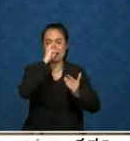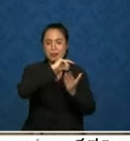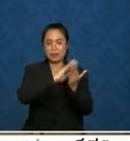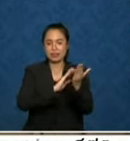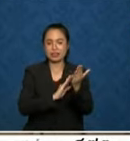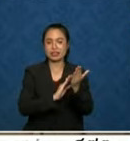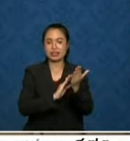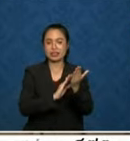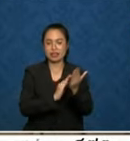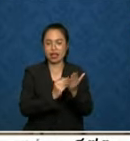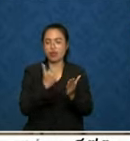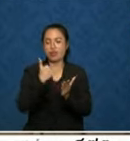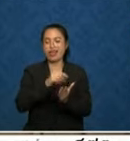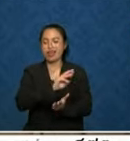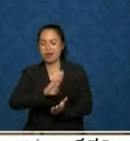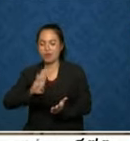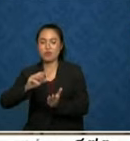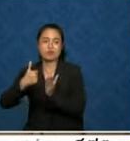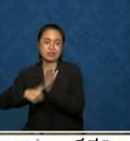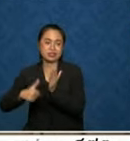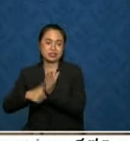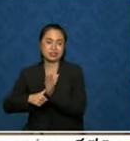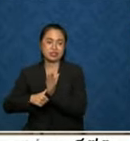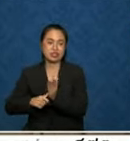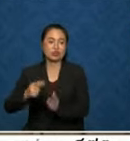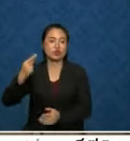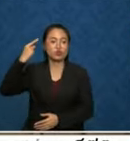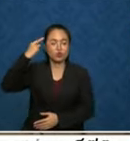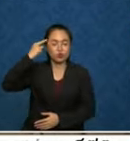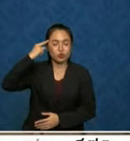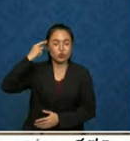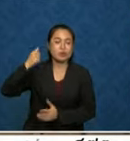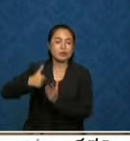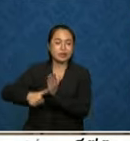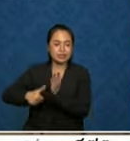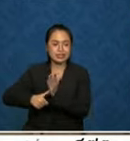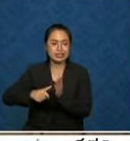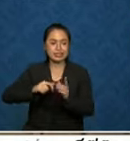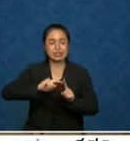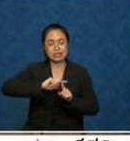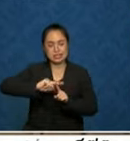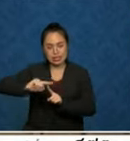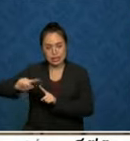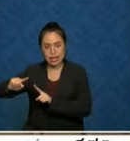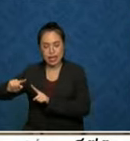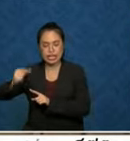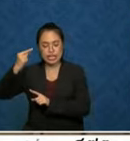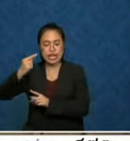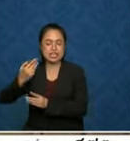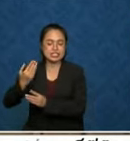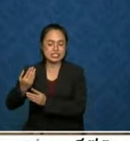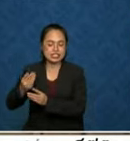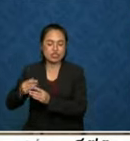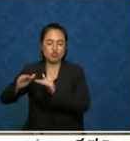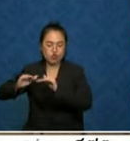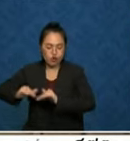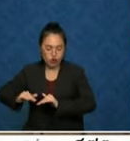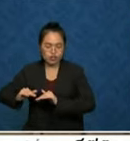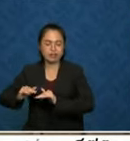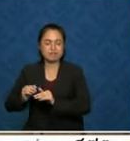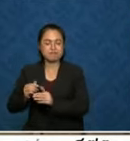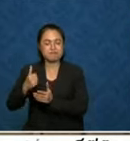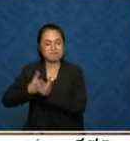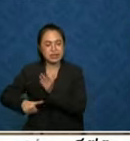างเข้าระบบภาษีรวมไปถึงรอบรู้เรื่องภาษีทั้งประเภทภาษีการคำนวณภาษีและการลดหย่อนภาษีหลายๆแ